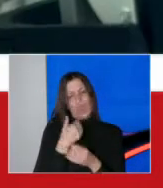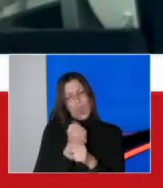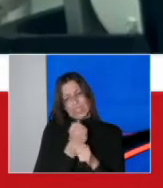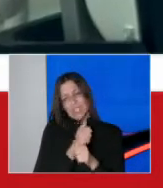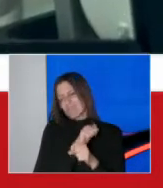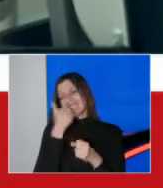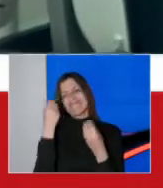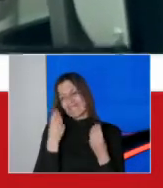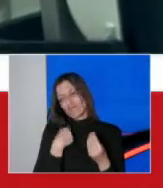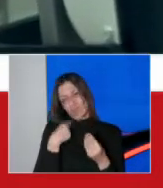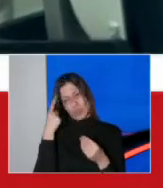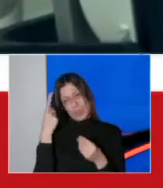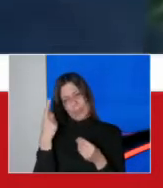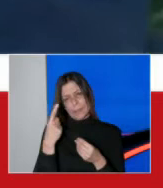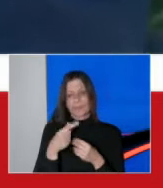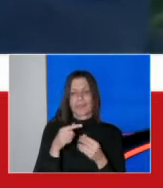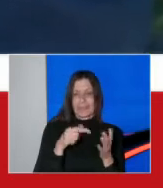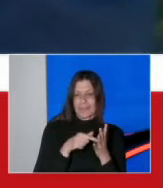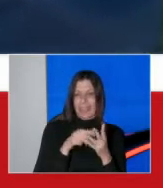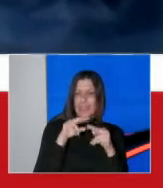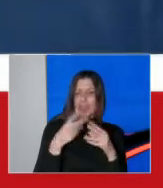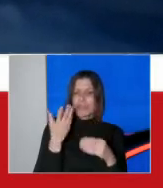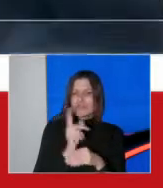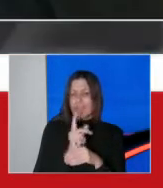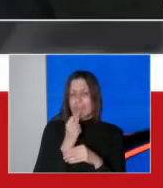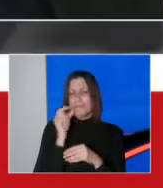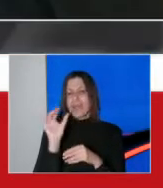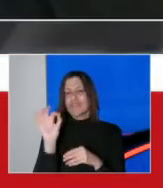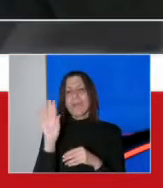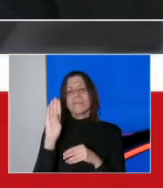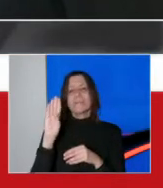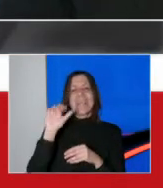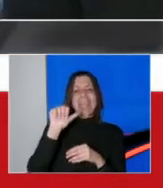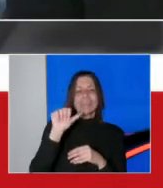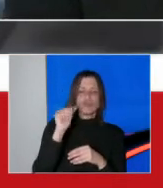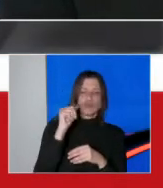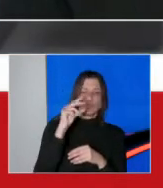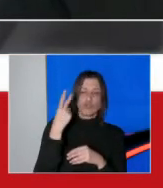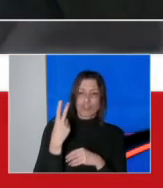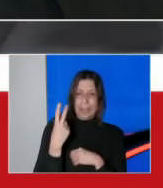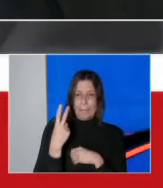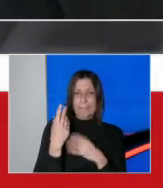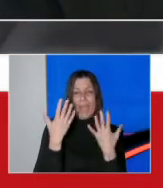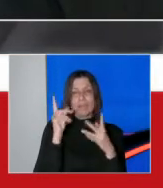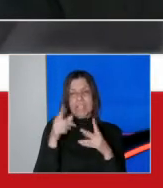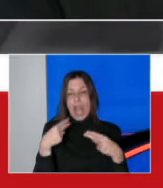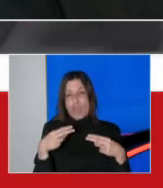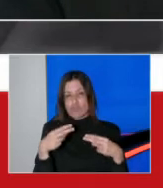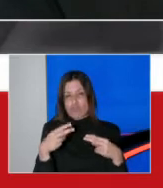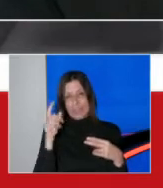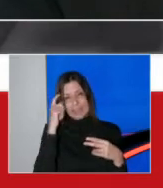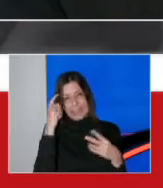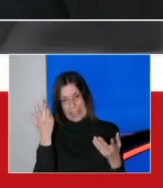הכי טוב שאנחנו יודעים. אז מאחר ונשארו לנו כמה שניות, מילה שלך על ה-BA2, כמה צריך מטריד. לחשוש מזה?